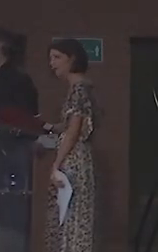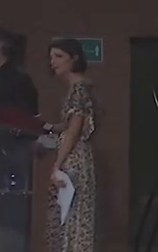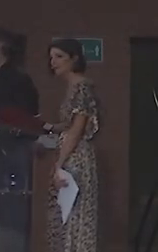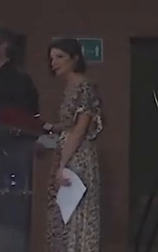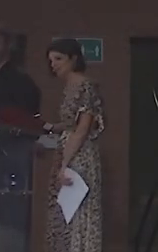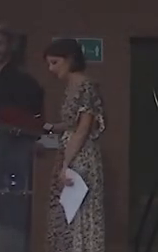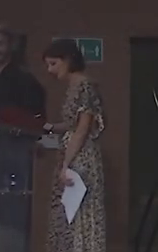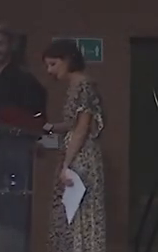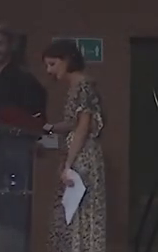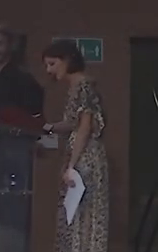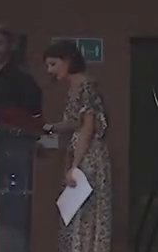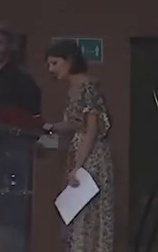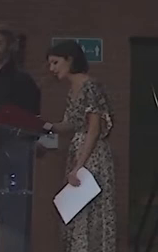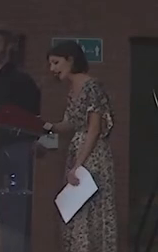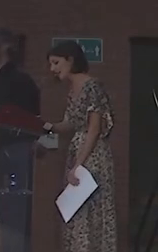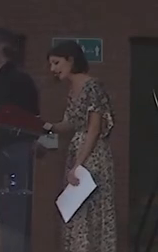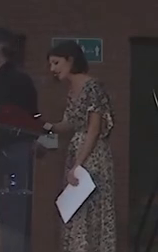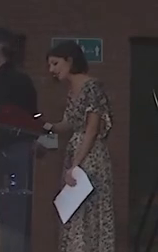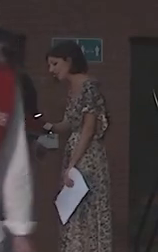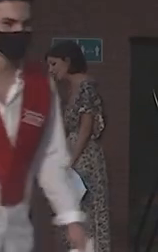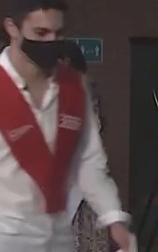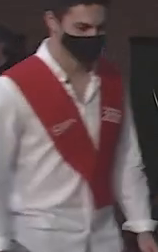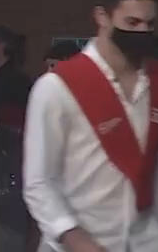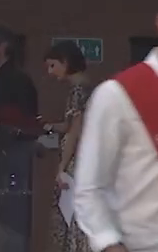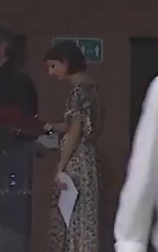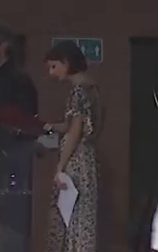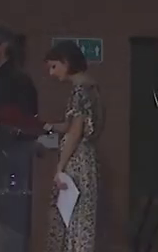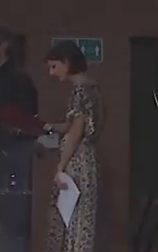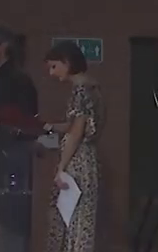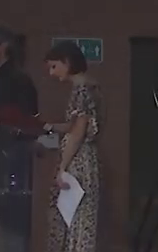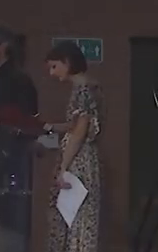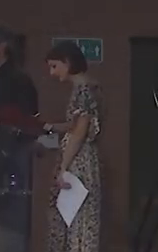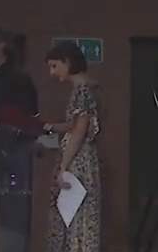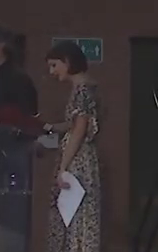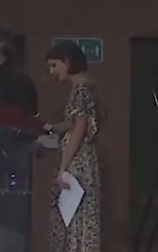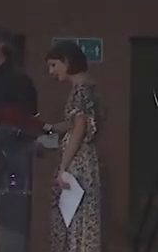En Pau també porta els seus fans. Claudia Vallecicos Pino.